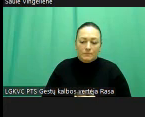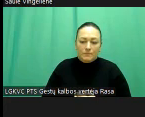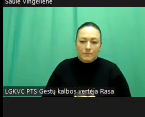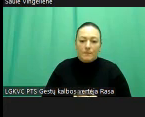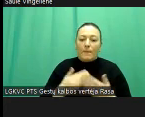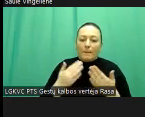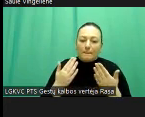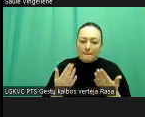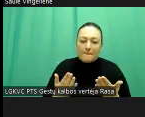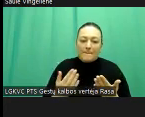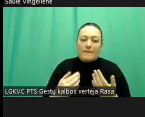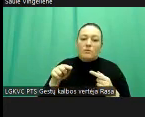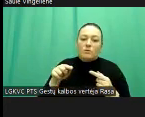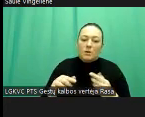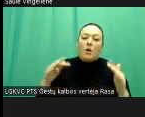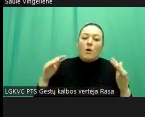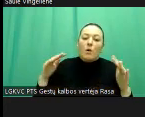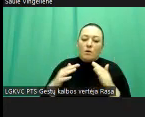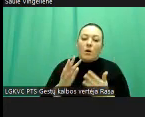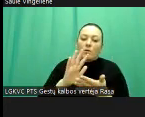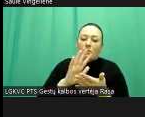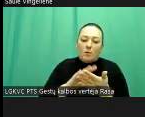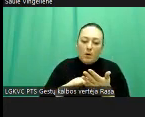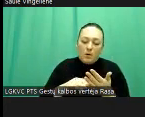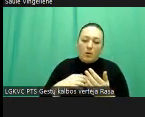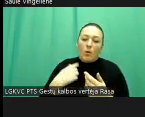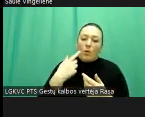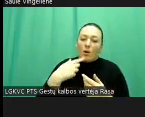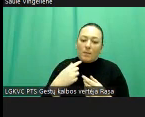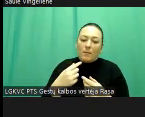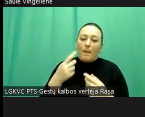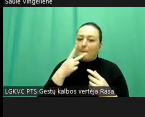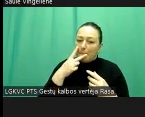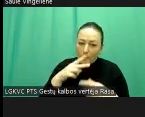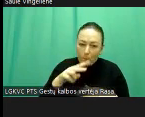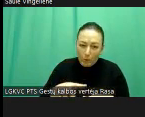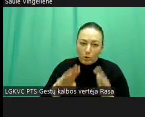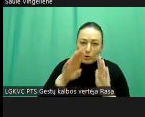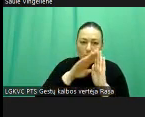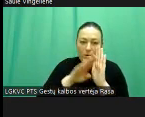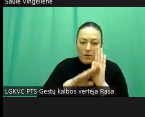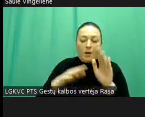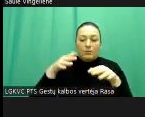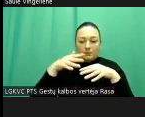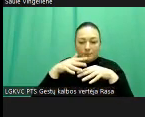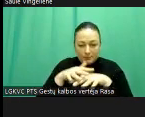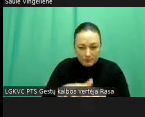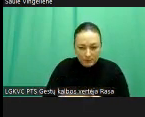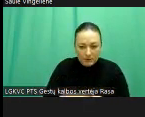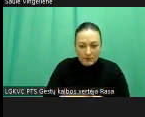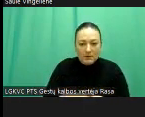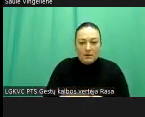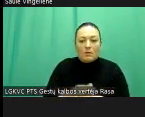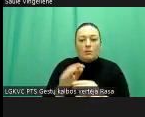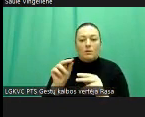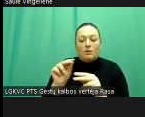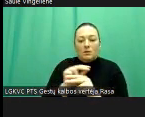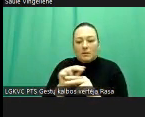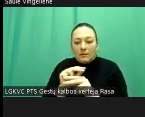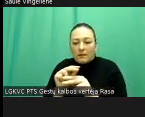Taigi, ši organizacija toliau sako, kad požiūris į programos integraciją, kuris generuoja